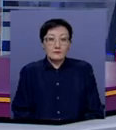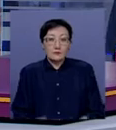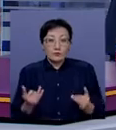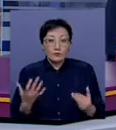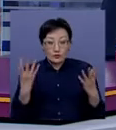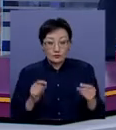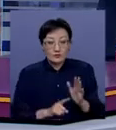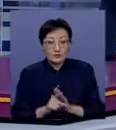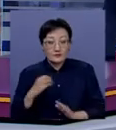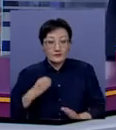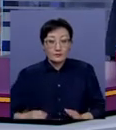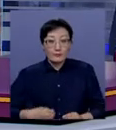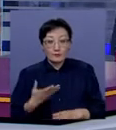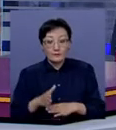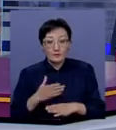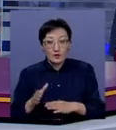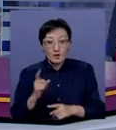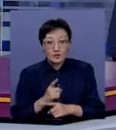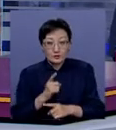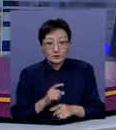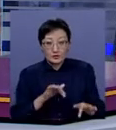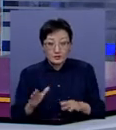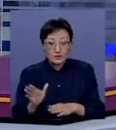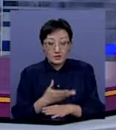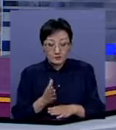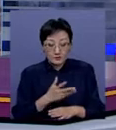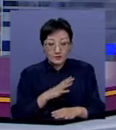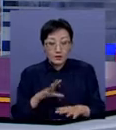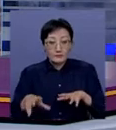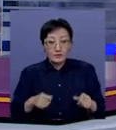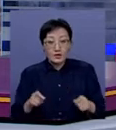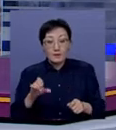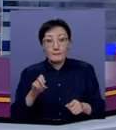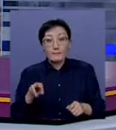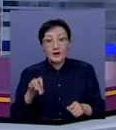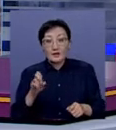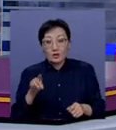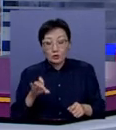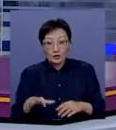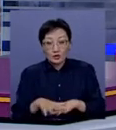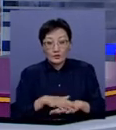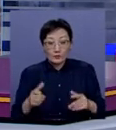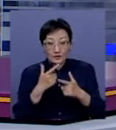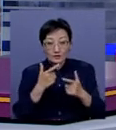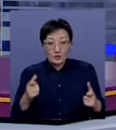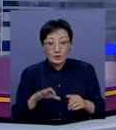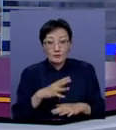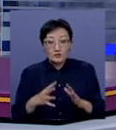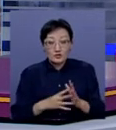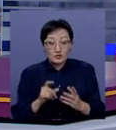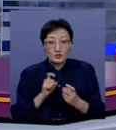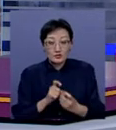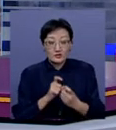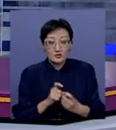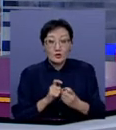Бүгіннен бастап Францияда біртіндеп шектеу шаралары алынып жатыр. Президент Эммануэль Макрон халыққа үндеуінде COVID-19-бен